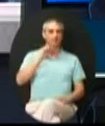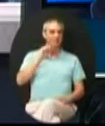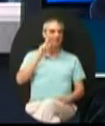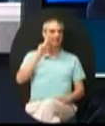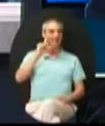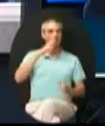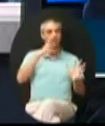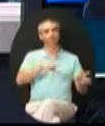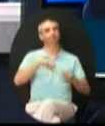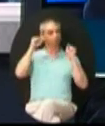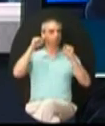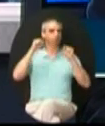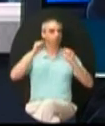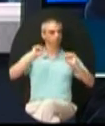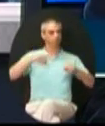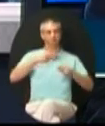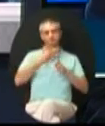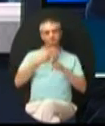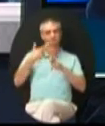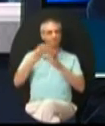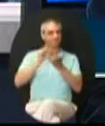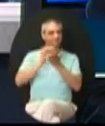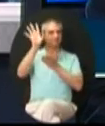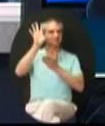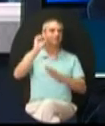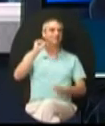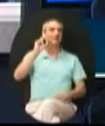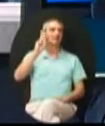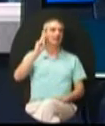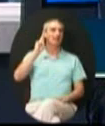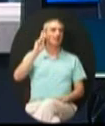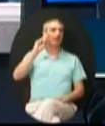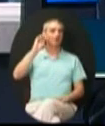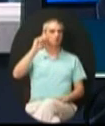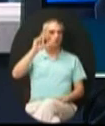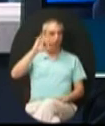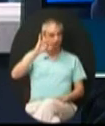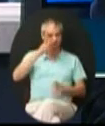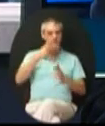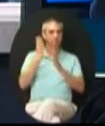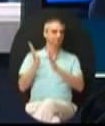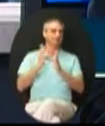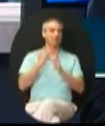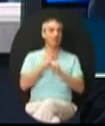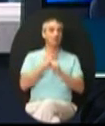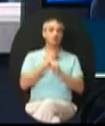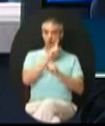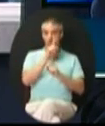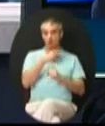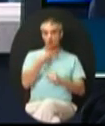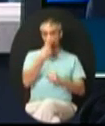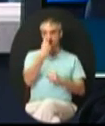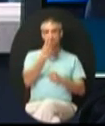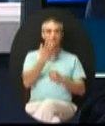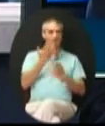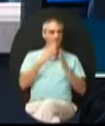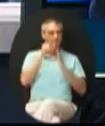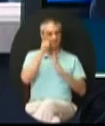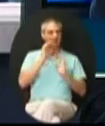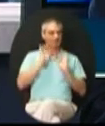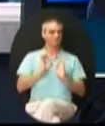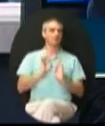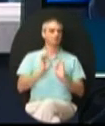את המושכות, ניקה את סקרמוצ'י, מסדר את הסדרי העבודה, ואולי מפה גם נראה בית